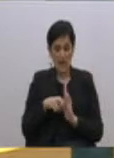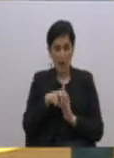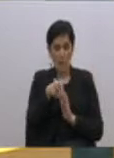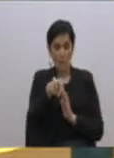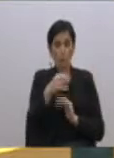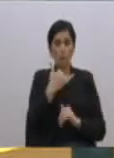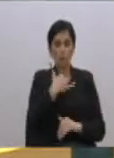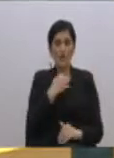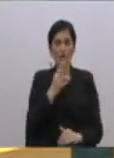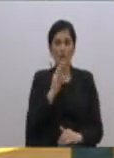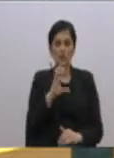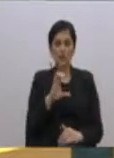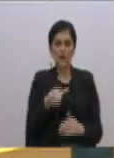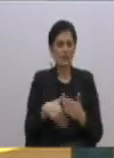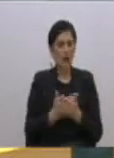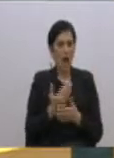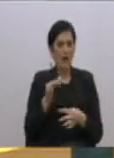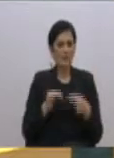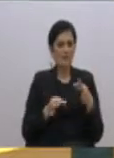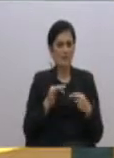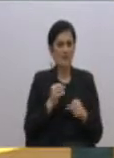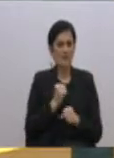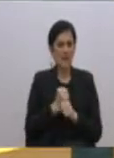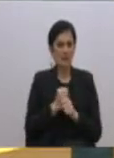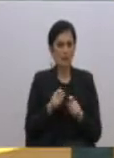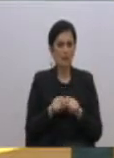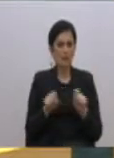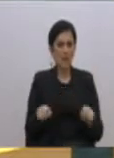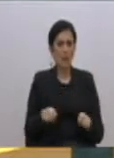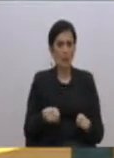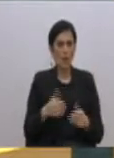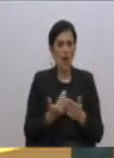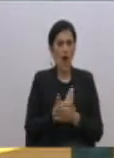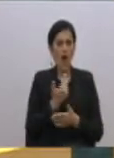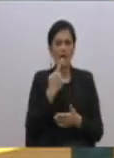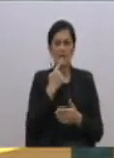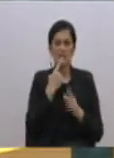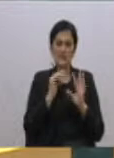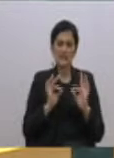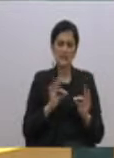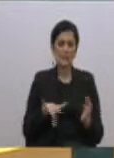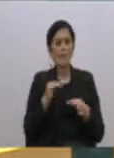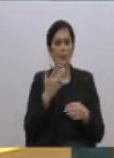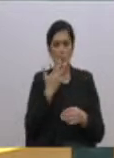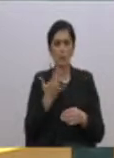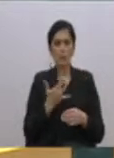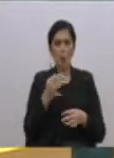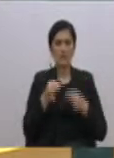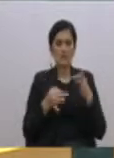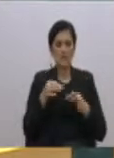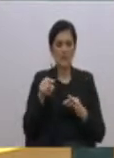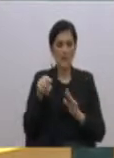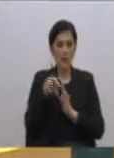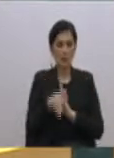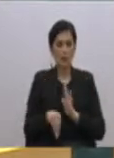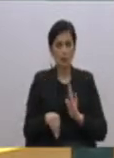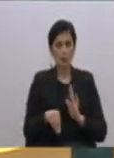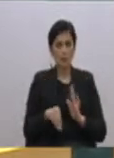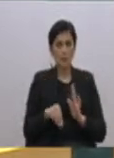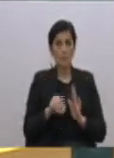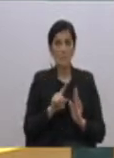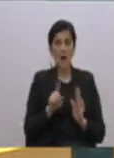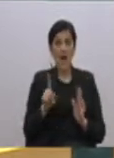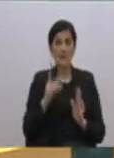გვაქვს შანსი, რომ ახალი სასამართლო დავაფუძნოთ, ახალი სისხლის სამართლის თუ სამოქალაქო თუ ადმინისტრაციულ ფორში.